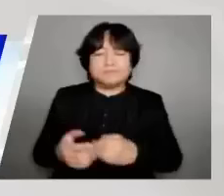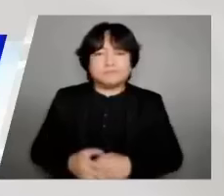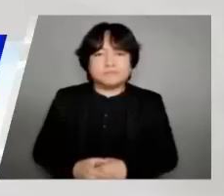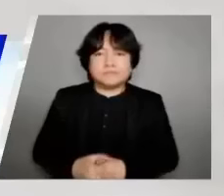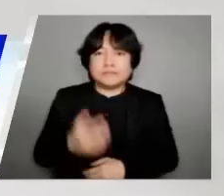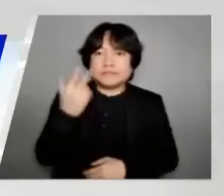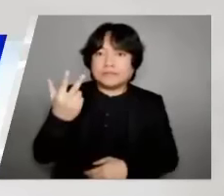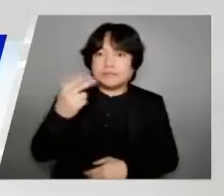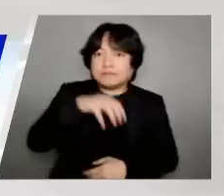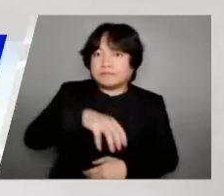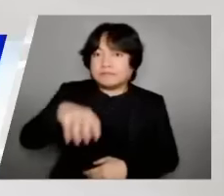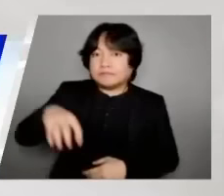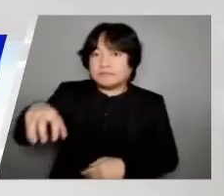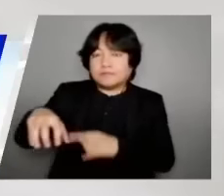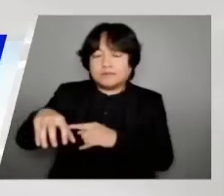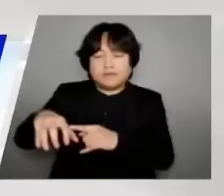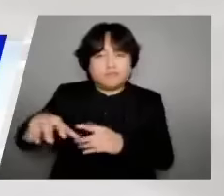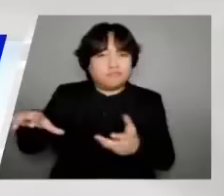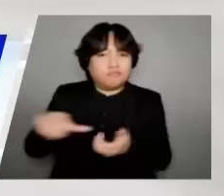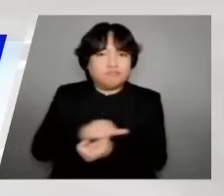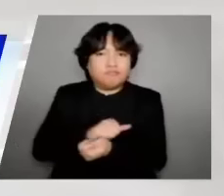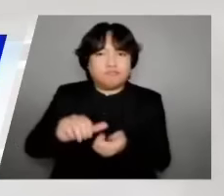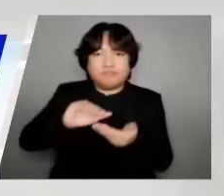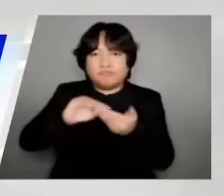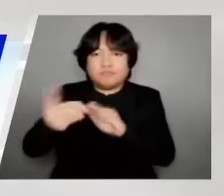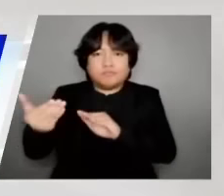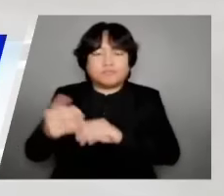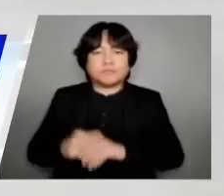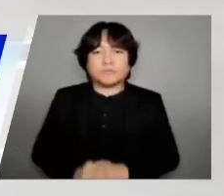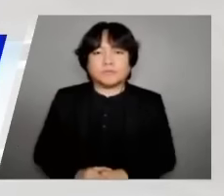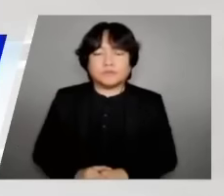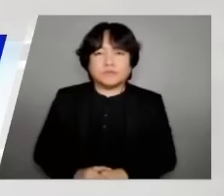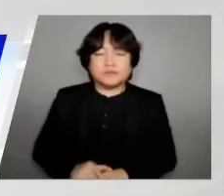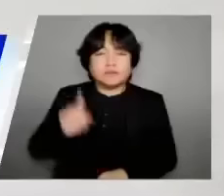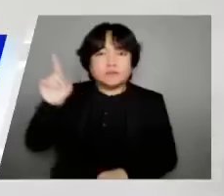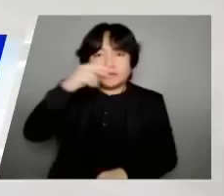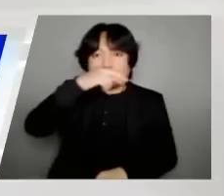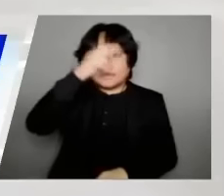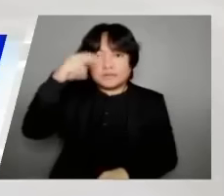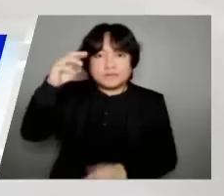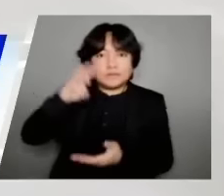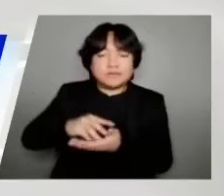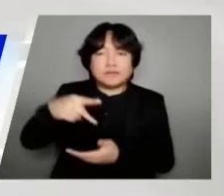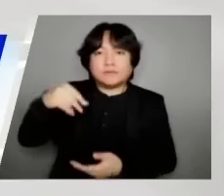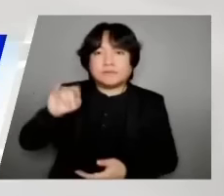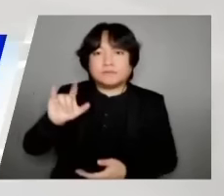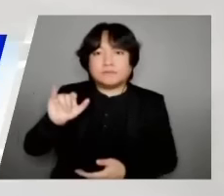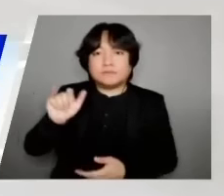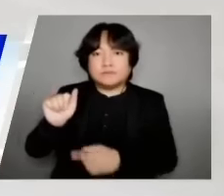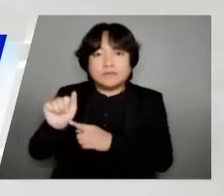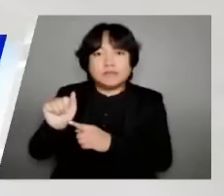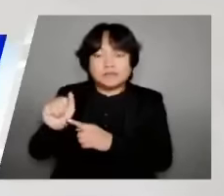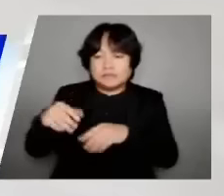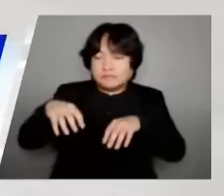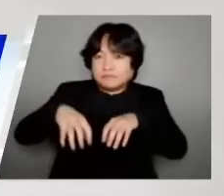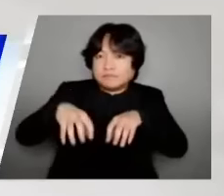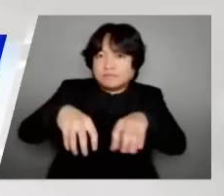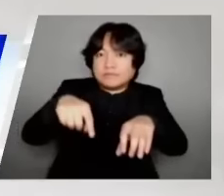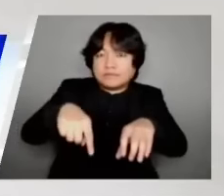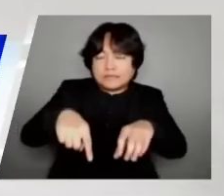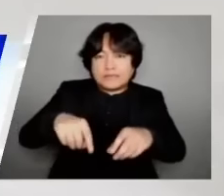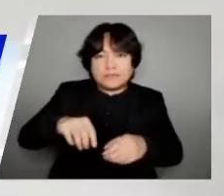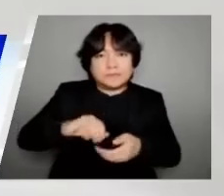ang dike sa tapat nila. Sa ilang lugar sa Pililla, Rizal, bayanihan ang magkakapit-bahay sa pagsagip sa mga residenteng naipit